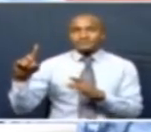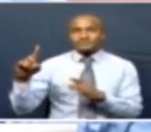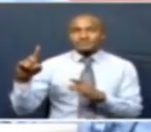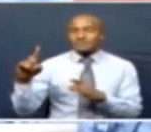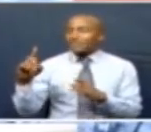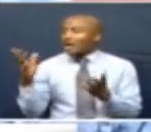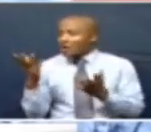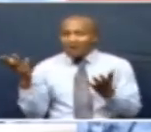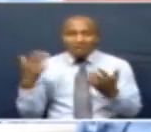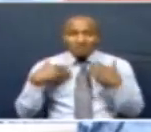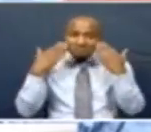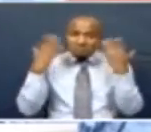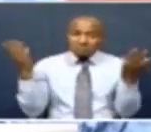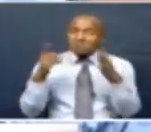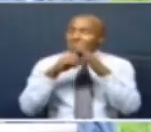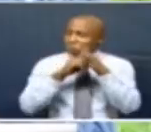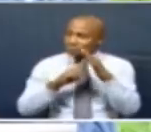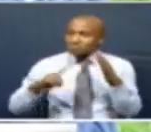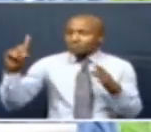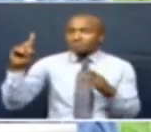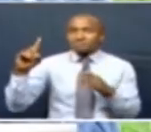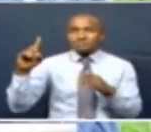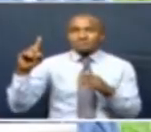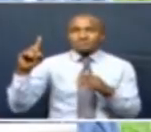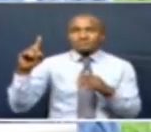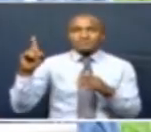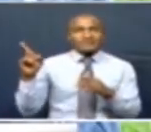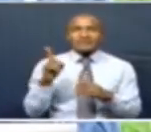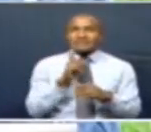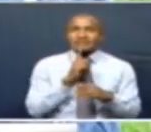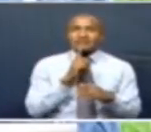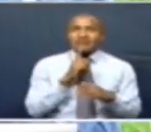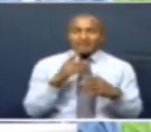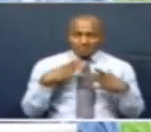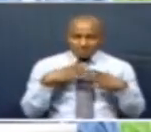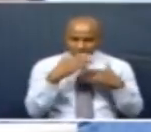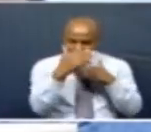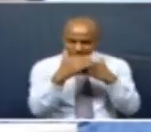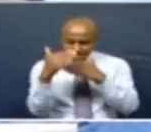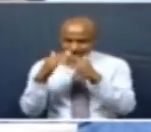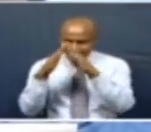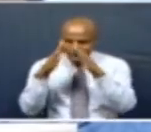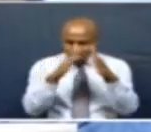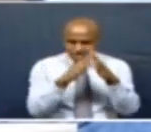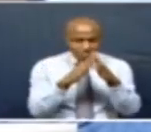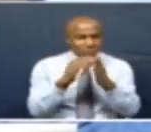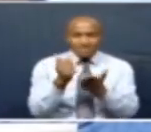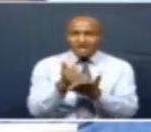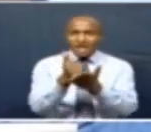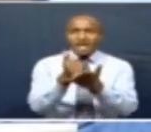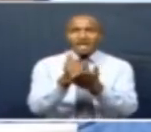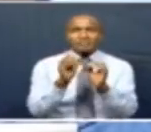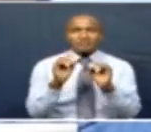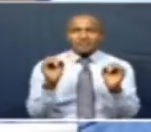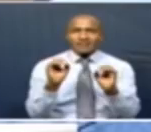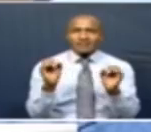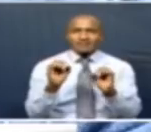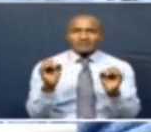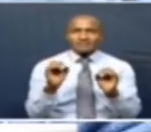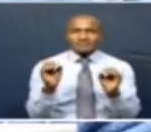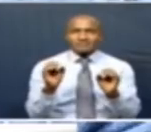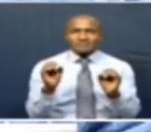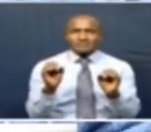kujua nitatokea wapi ama nitaingia wapi. He however says people living near the scene of accident did little to save the lives of his